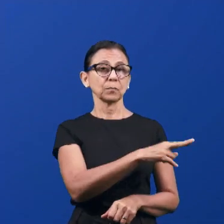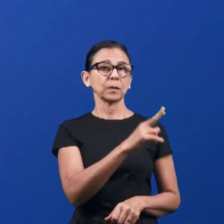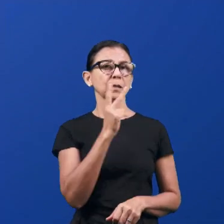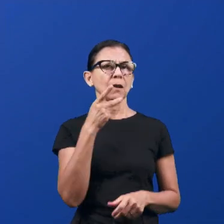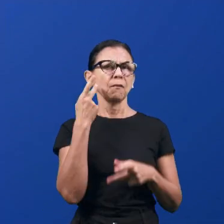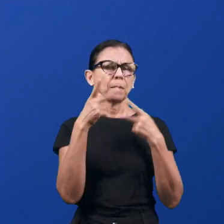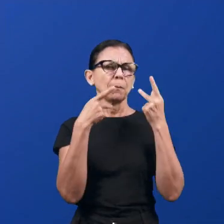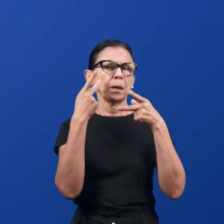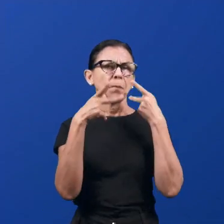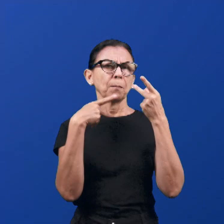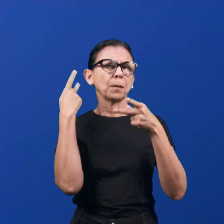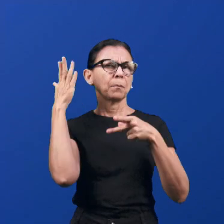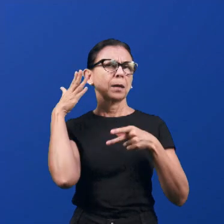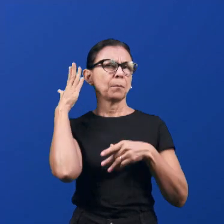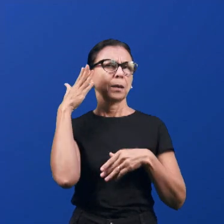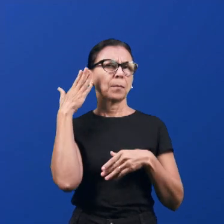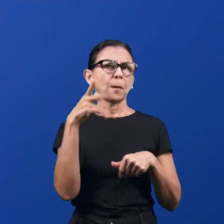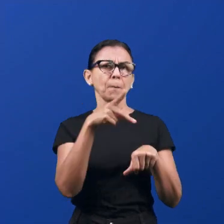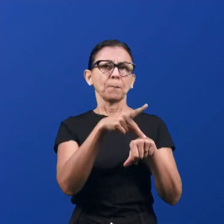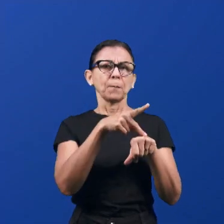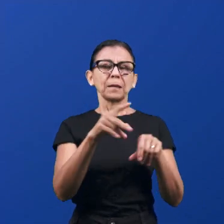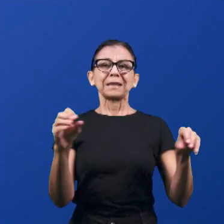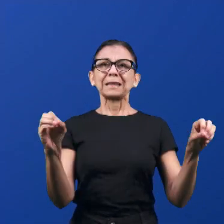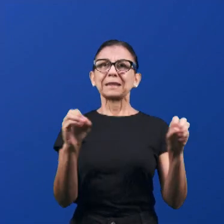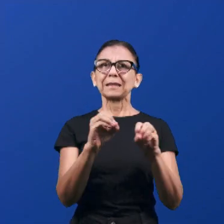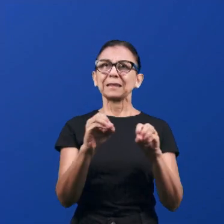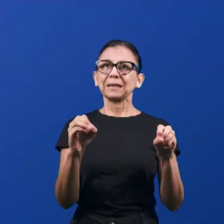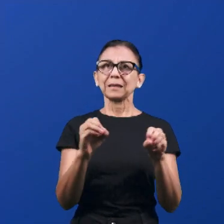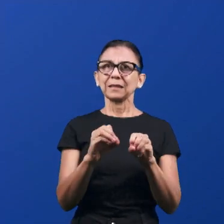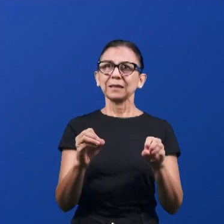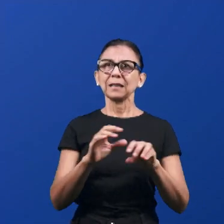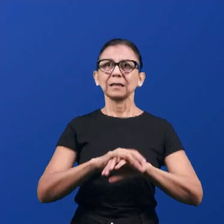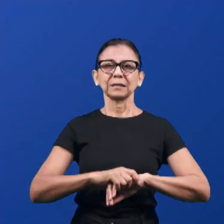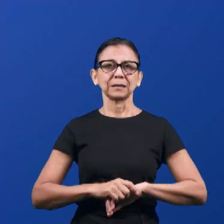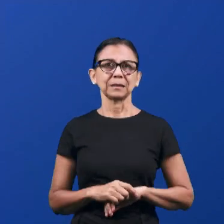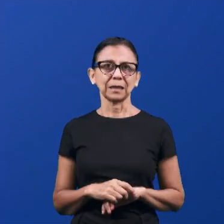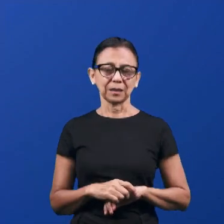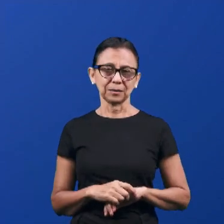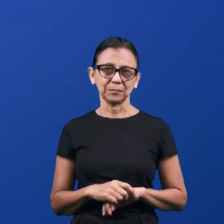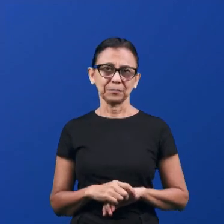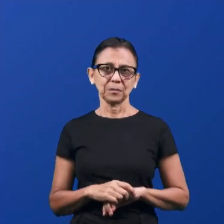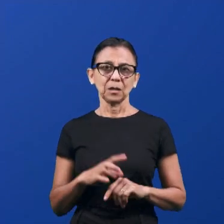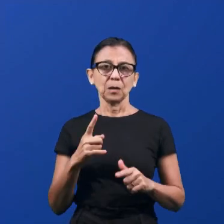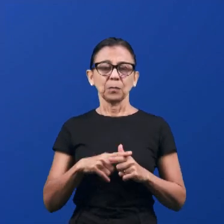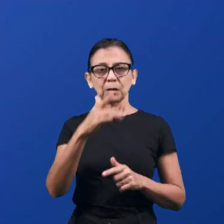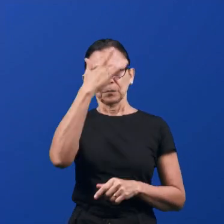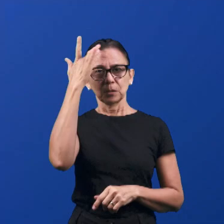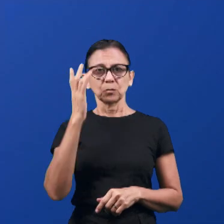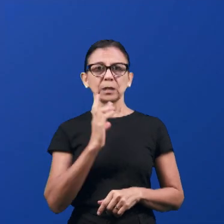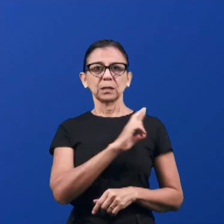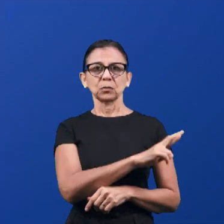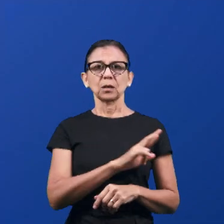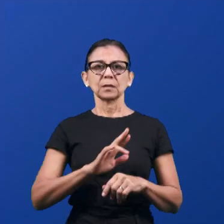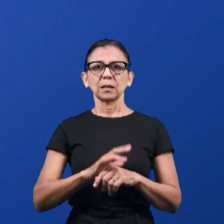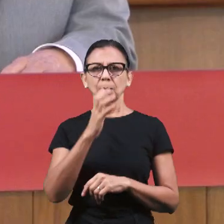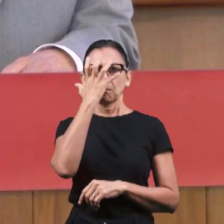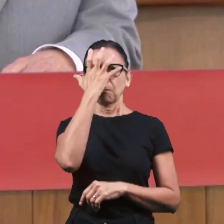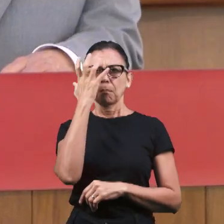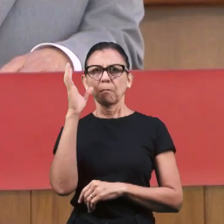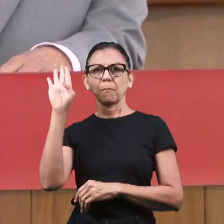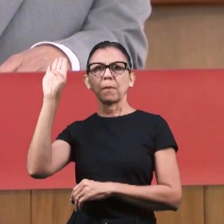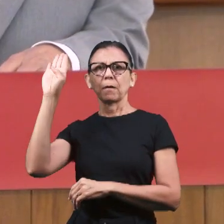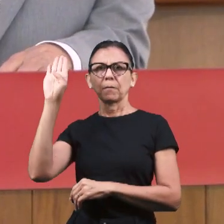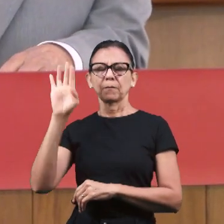qu'ils disent, ils ne pratiquent pas. Et en prenant en compte la personnalité de religieux, c'est l'hypocrisie. La paix du